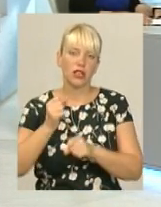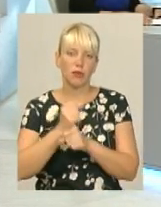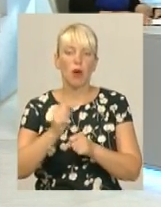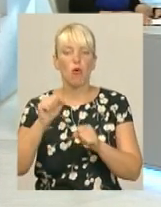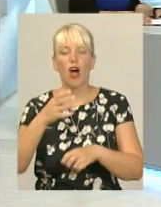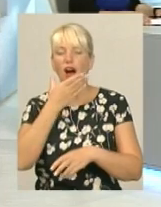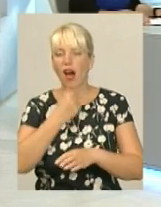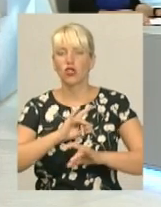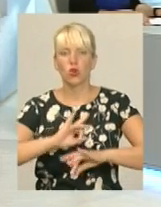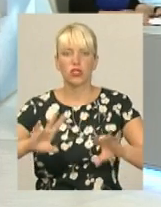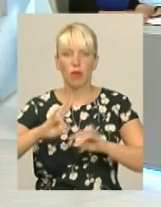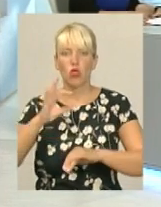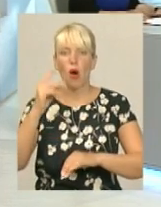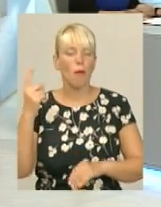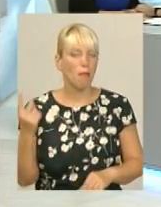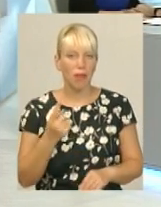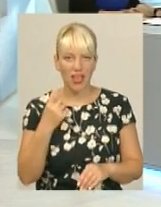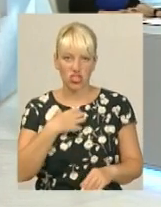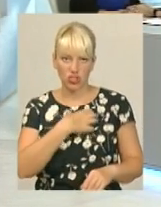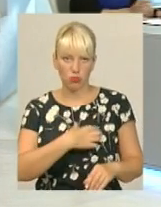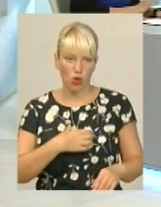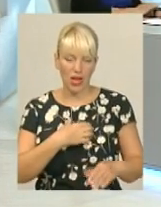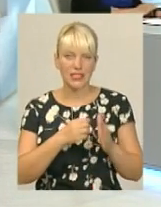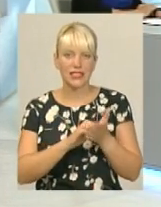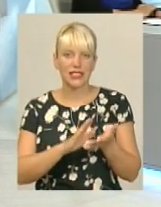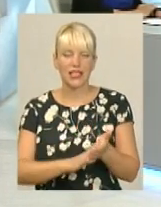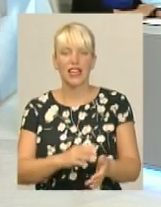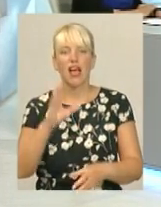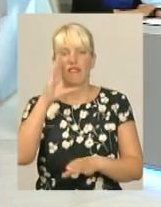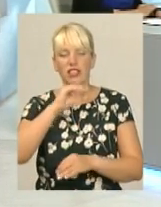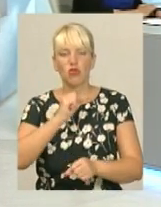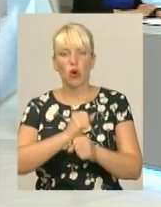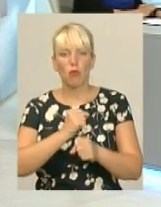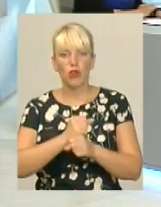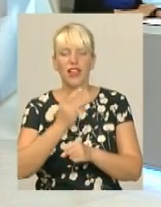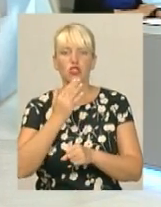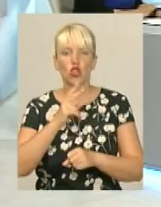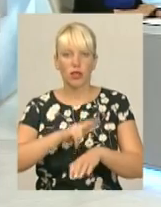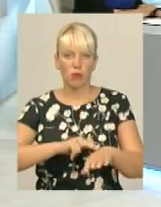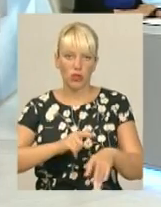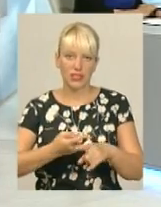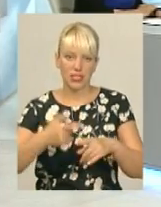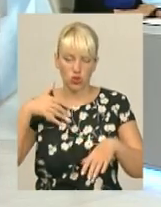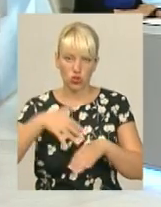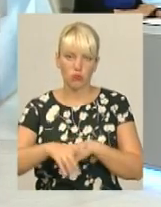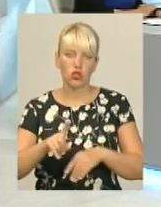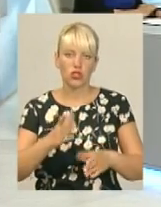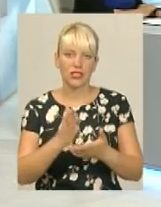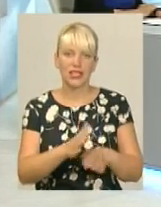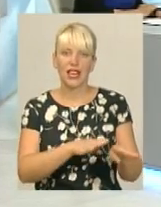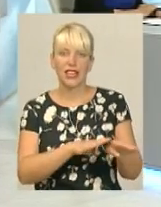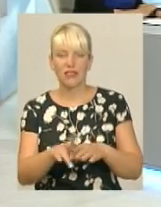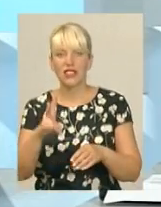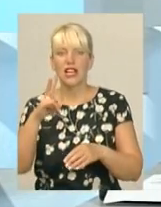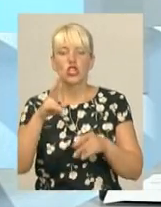але перший показник ефективності роботи національної поліції – це зрозуміло, що є рівень злочинності на 10 тисяч